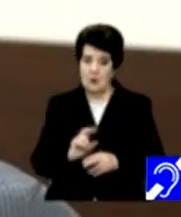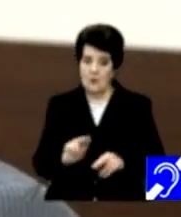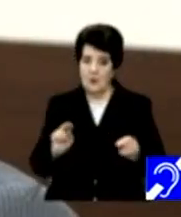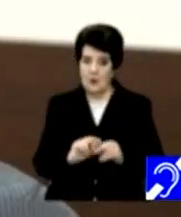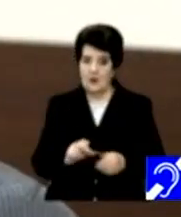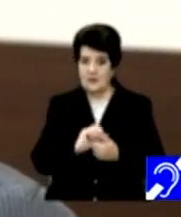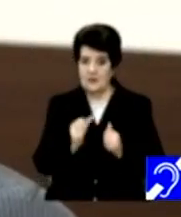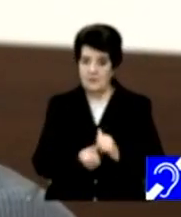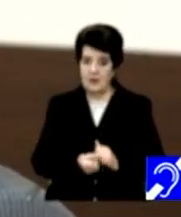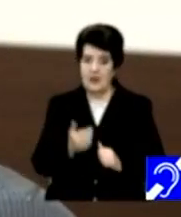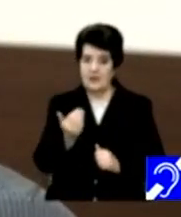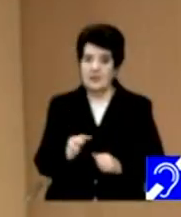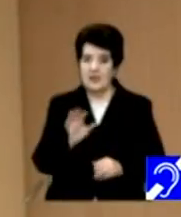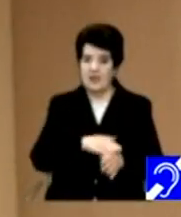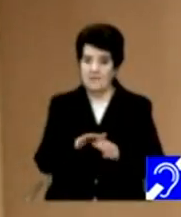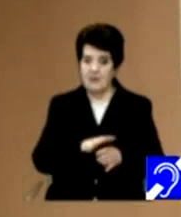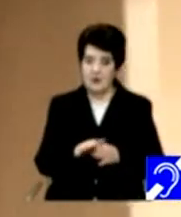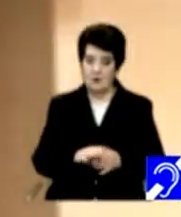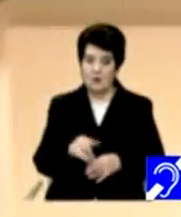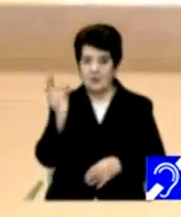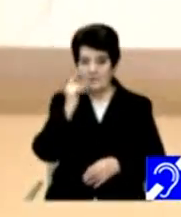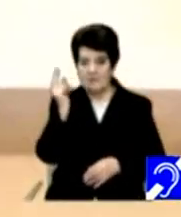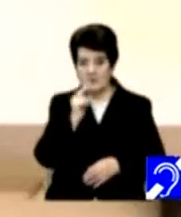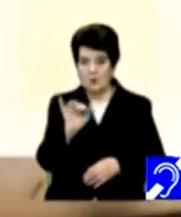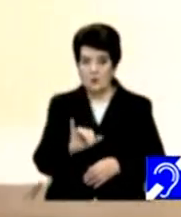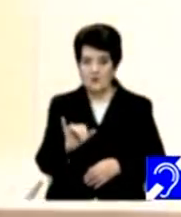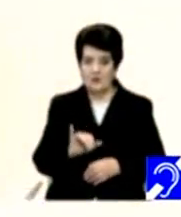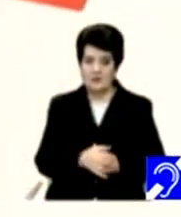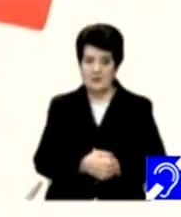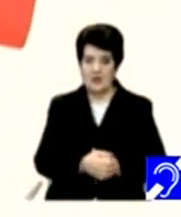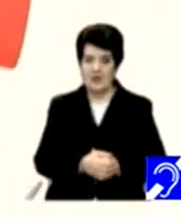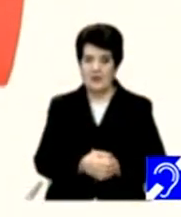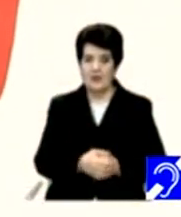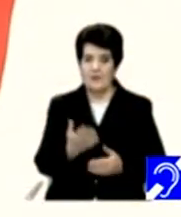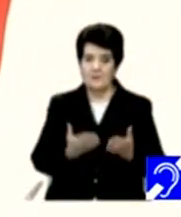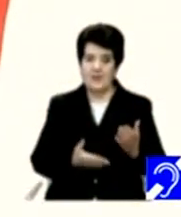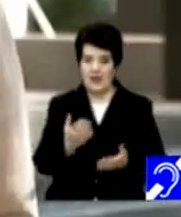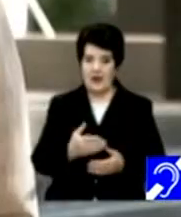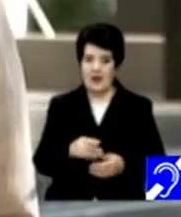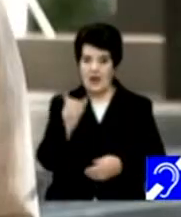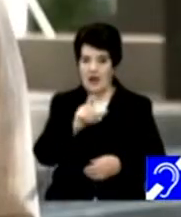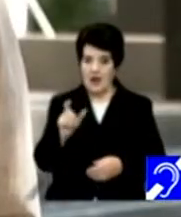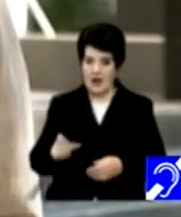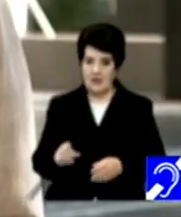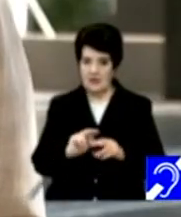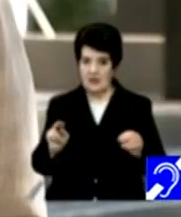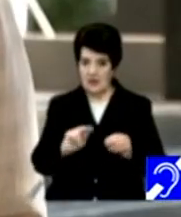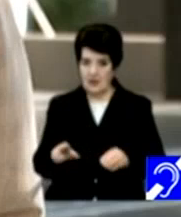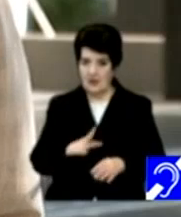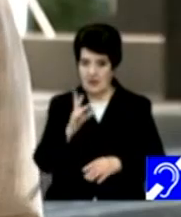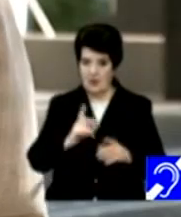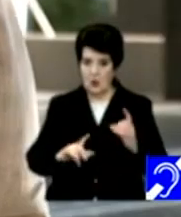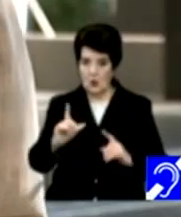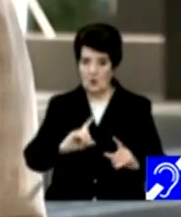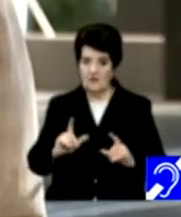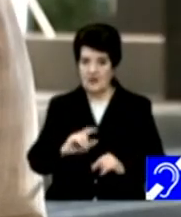presupune schimbări de esență pe toate dimensiunile învățământului universitar. Dacă cadrele noastre didactice ar predacte un curs și în